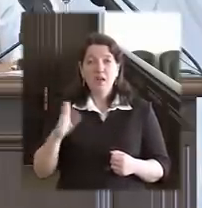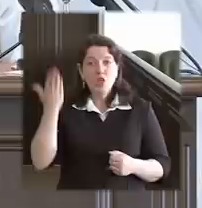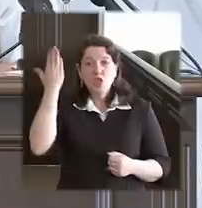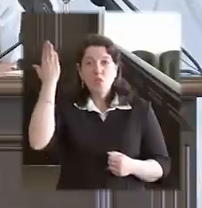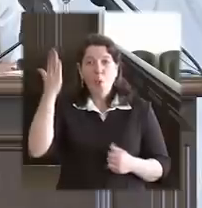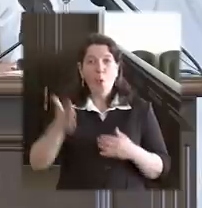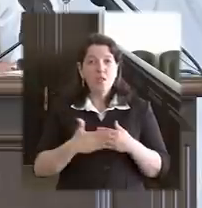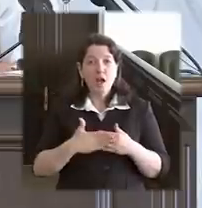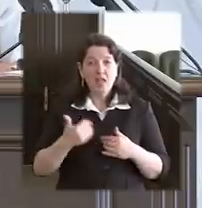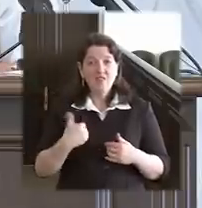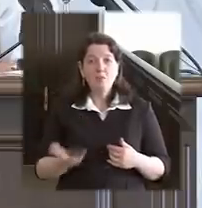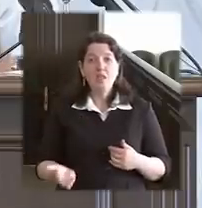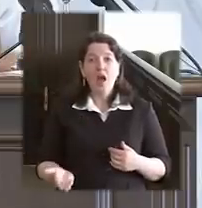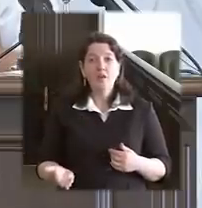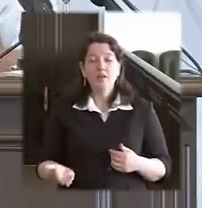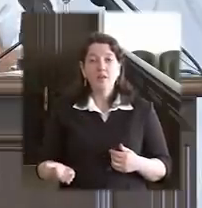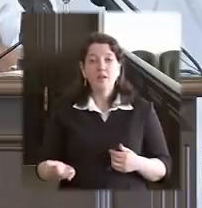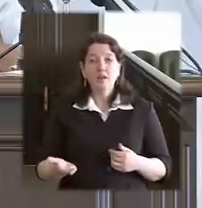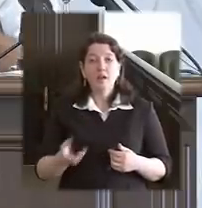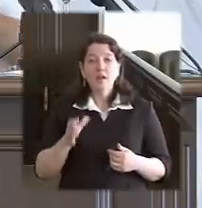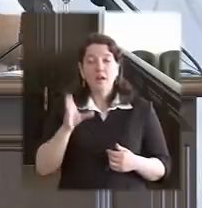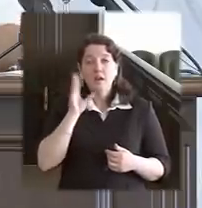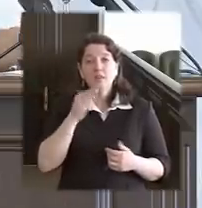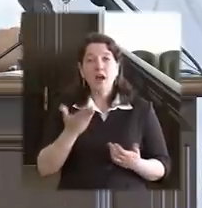Не Бог наказывает меня,